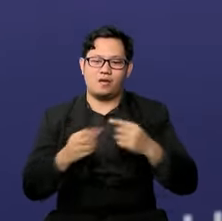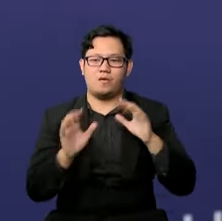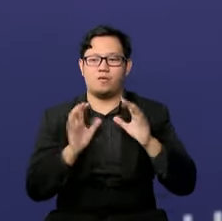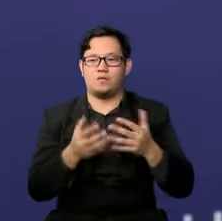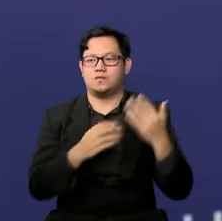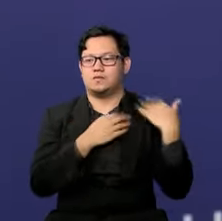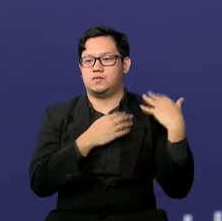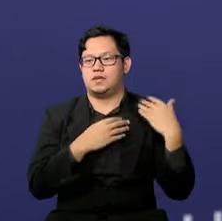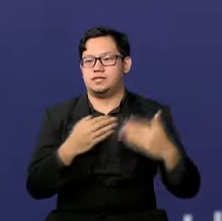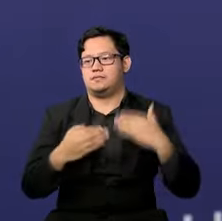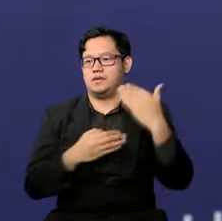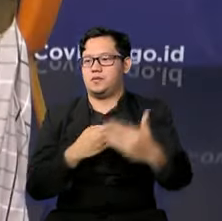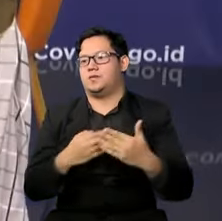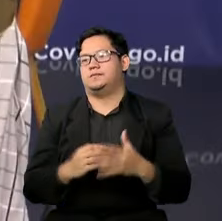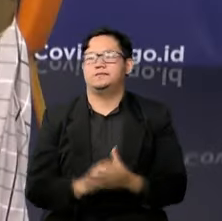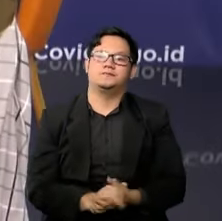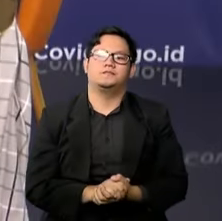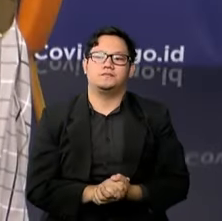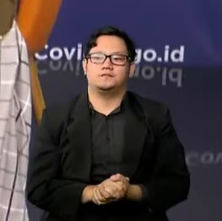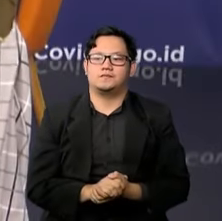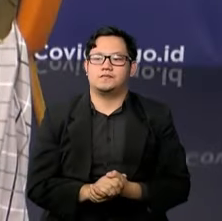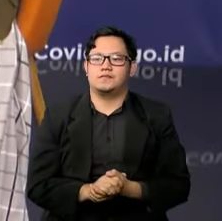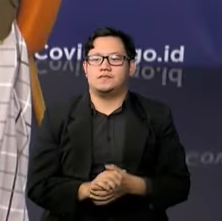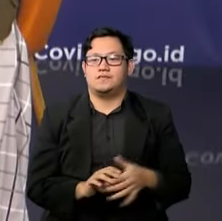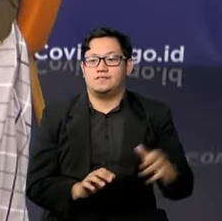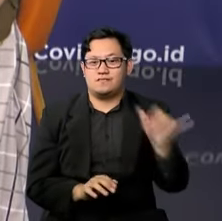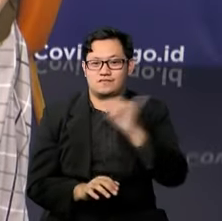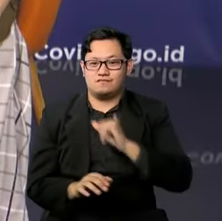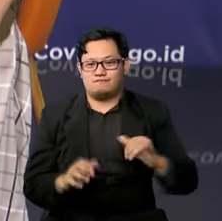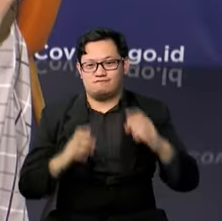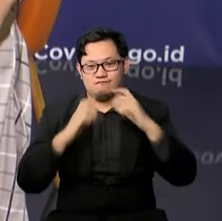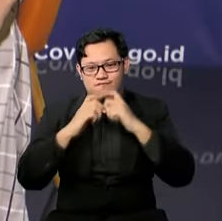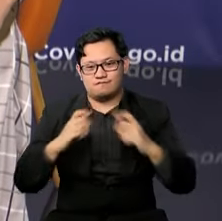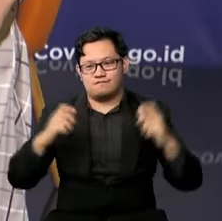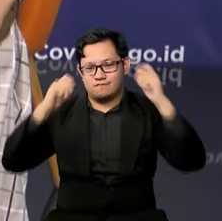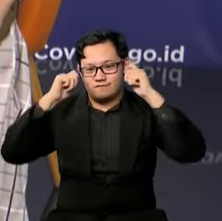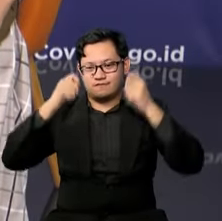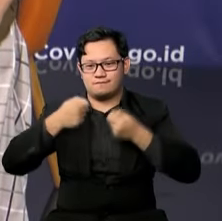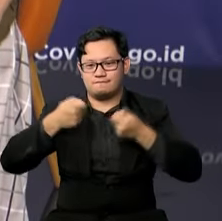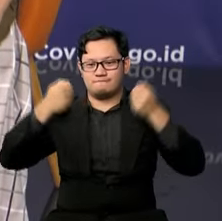salahmu sama-sama pakai Master lagi yuk